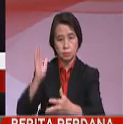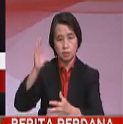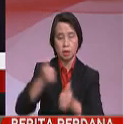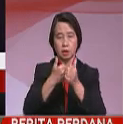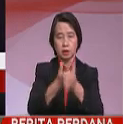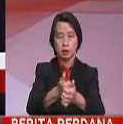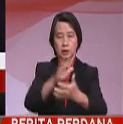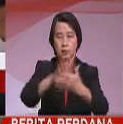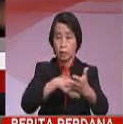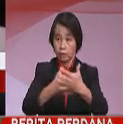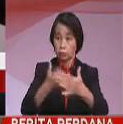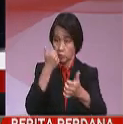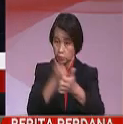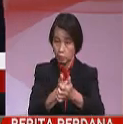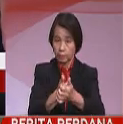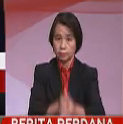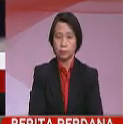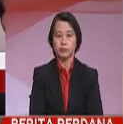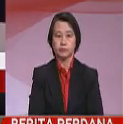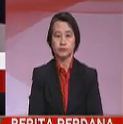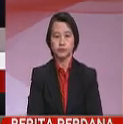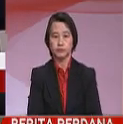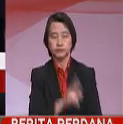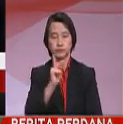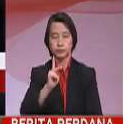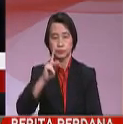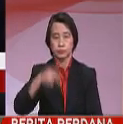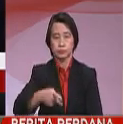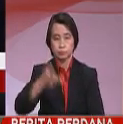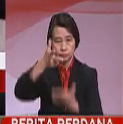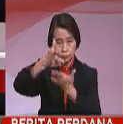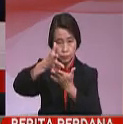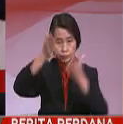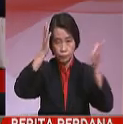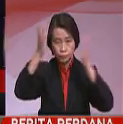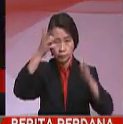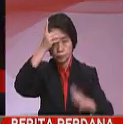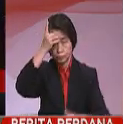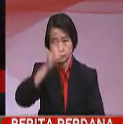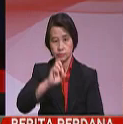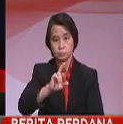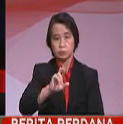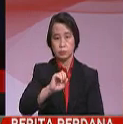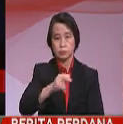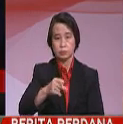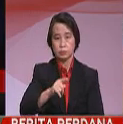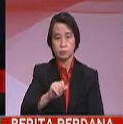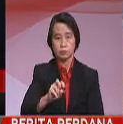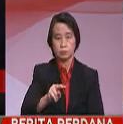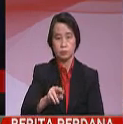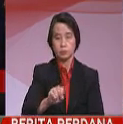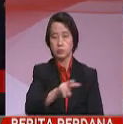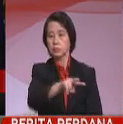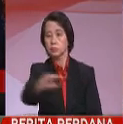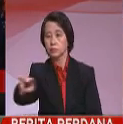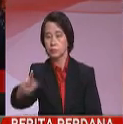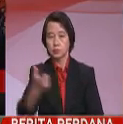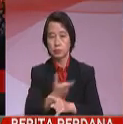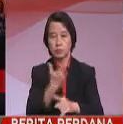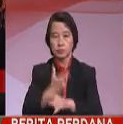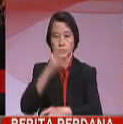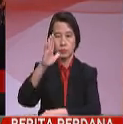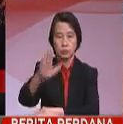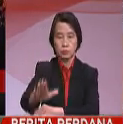mengikut jadual yang telah ditetapkan. Sementara itu, Ketua Pengarah Jabatan Penyiaran Malaysia, Datuk Ruzain Idris sempat meninjau sesi latihan petang